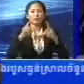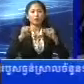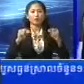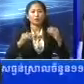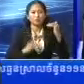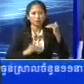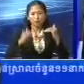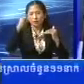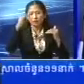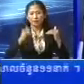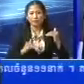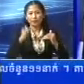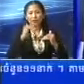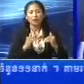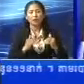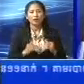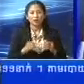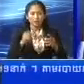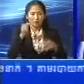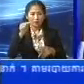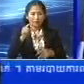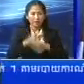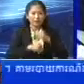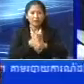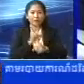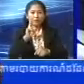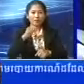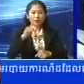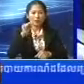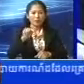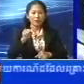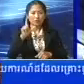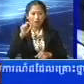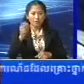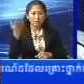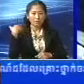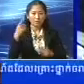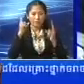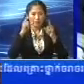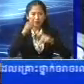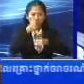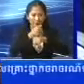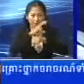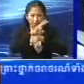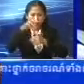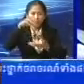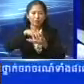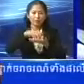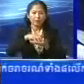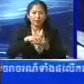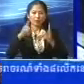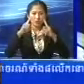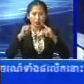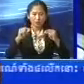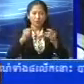នឡើងយ៉ាងឆាប់រហ័សចាប់តាំងពីពាក់កណ្ដាលឆ្នាំ2010មកអាយដាមប្រាក់ថៃសៀងអភិបាលរងរាជធានីភ្នំពេញបានលើកឡើងថាជប៉ុ